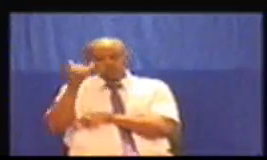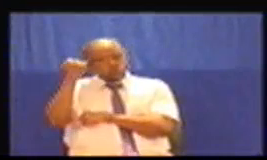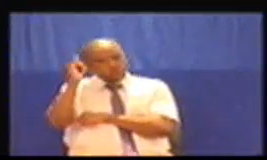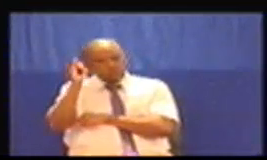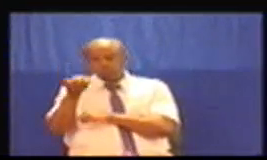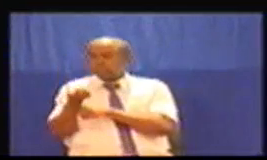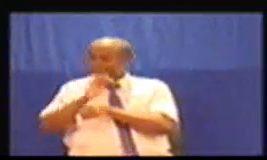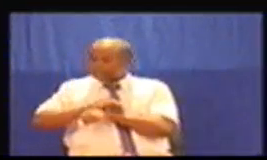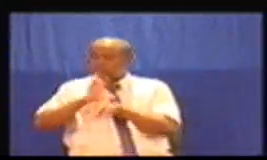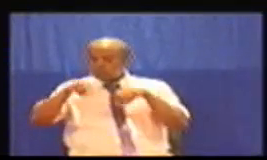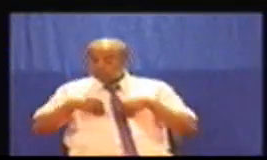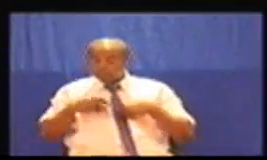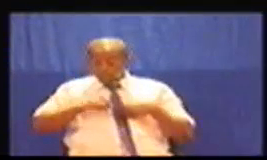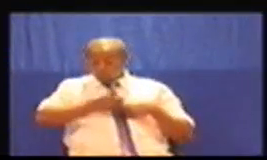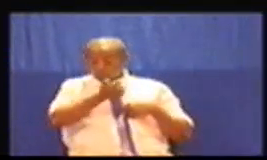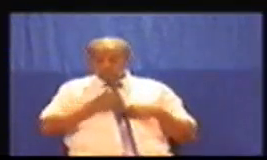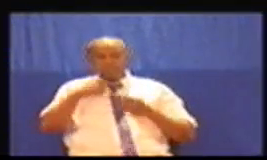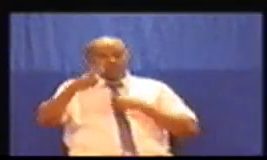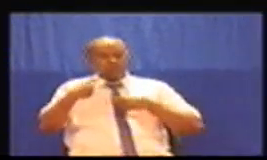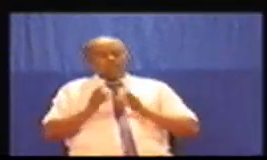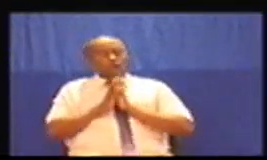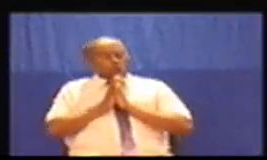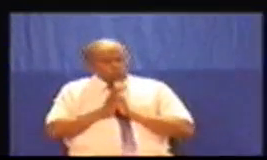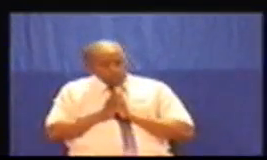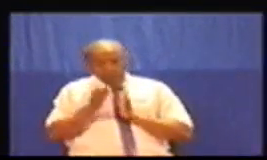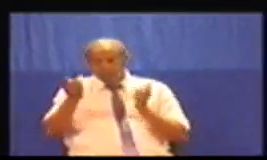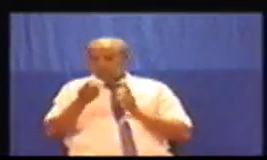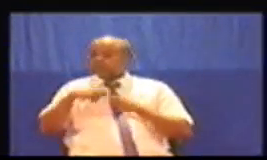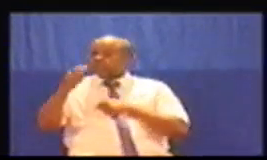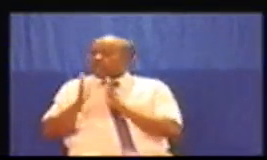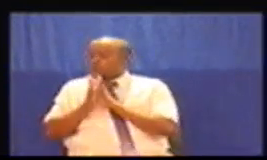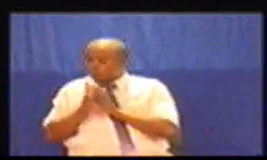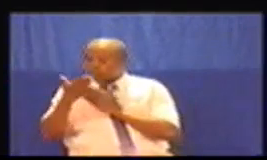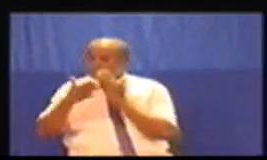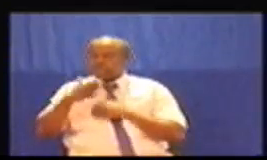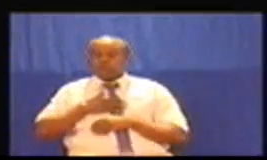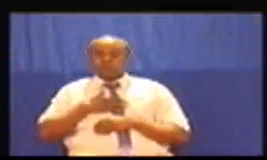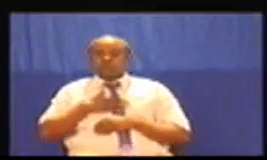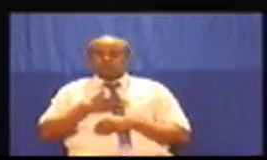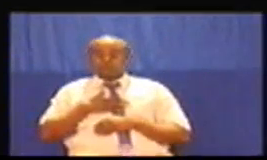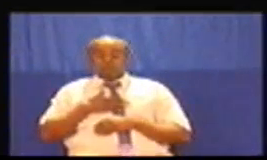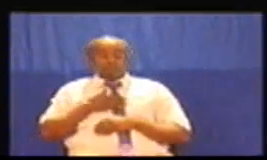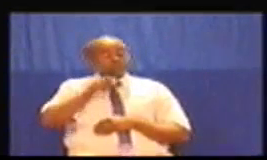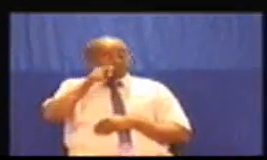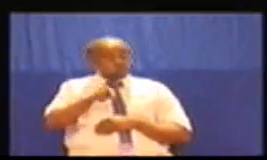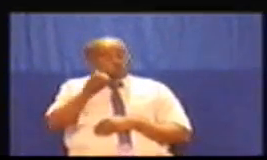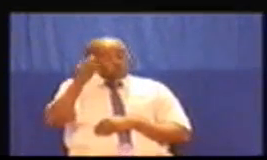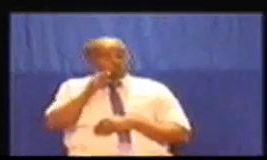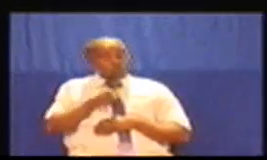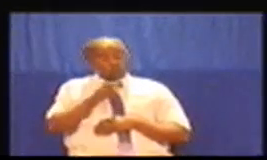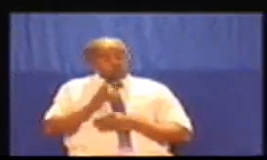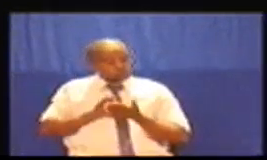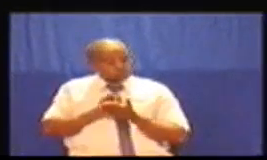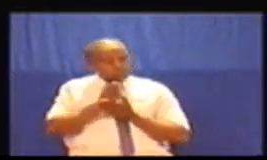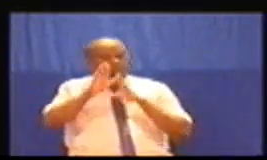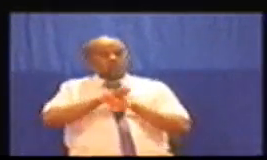tusisahau kujiombea wenyewe na kuiombea nchi yetu, tuweze kupita katika hili nalo kwa salama. Na